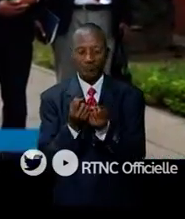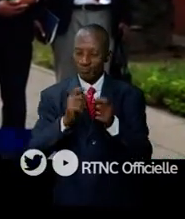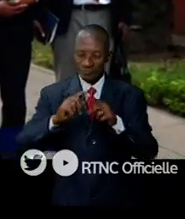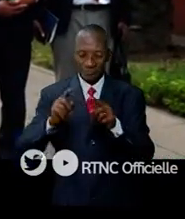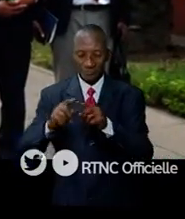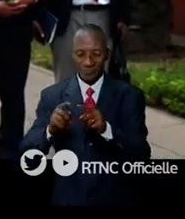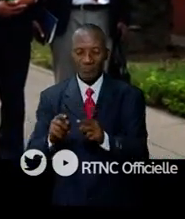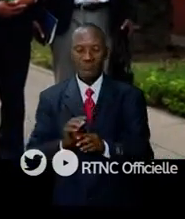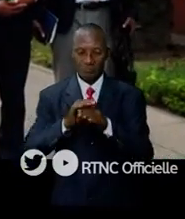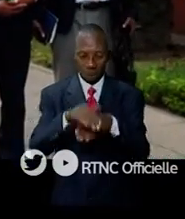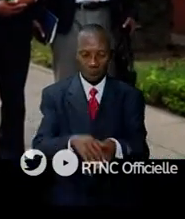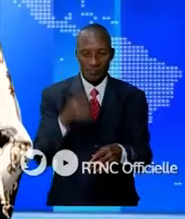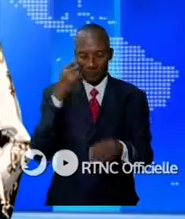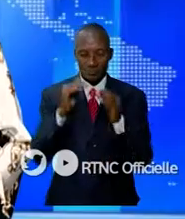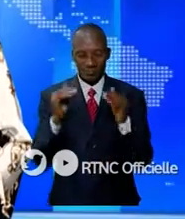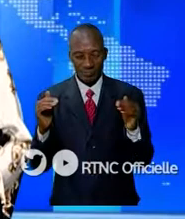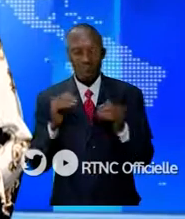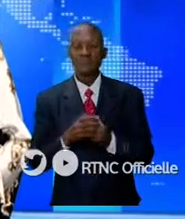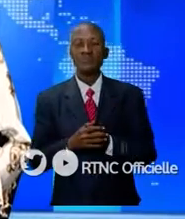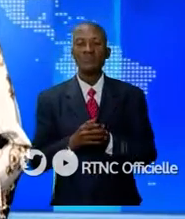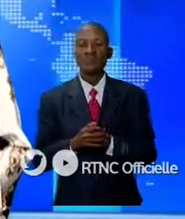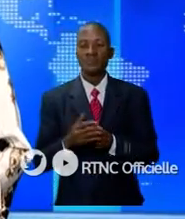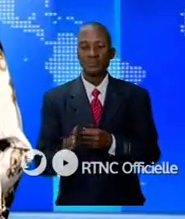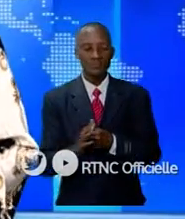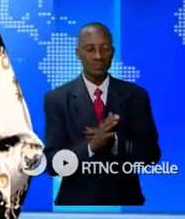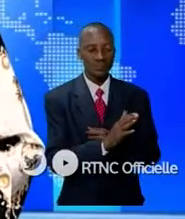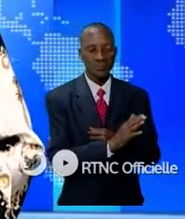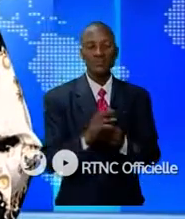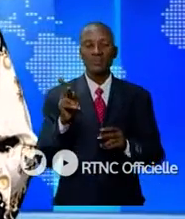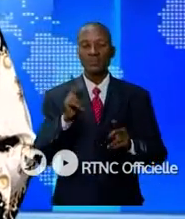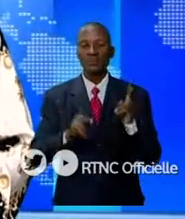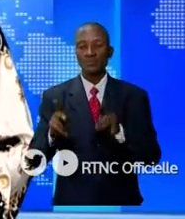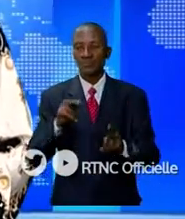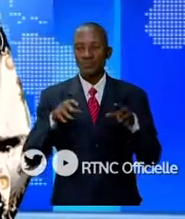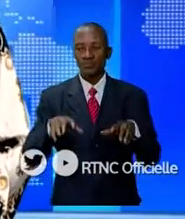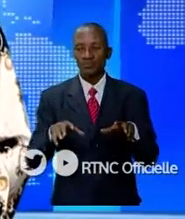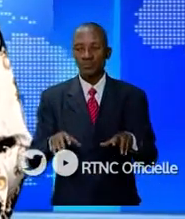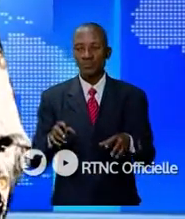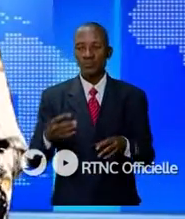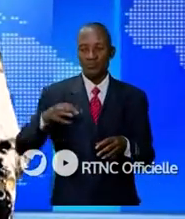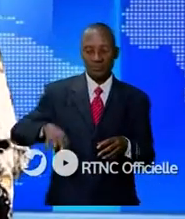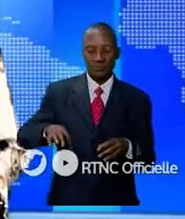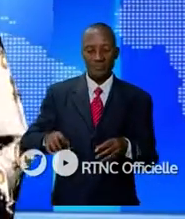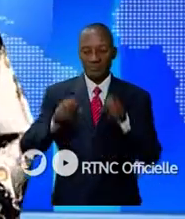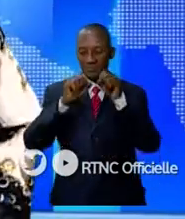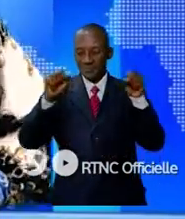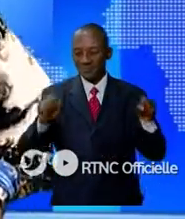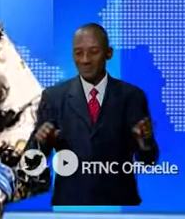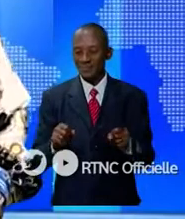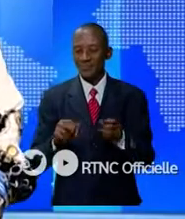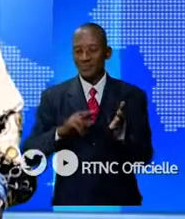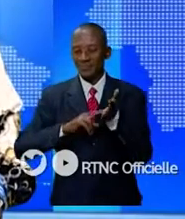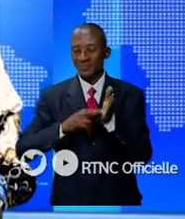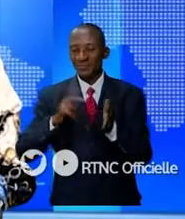une issue apaisée. La population congolaise va bénéficier d'un nouveau système digital